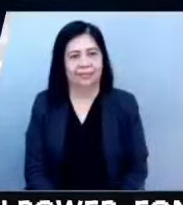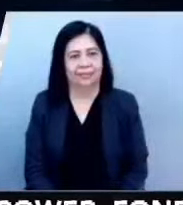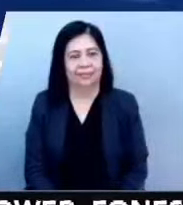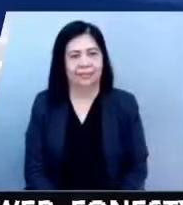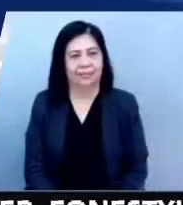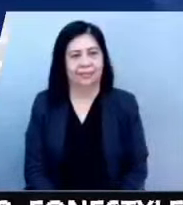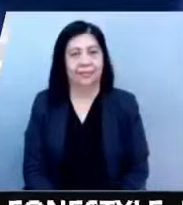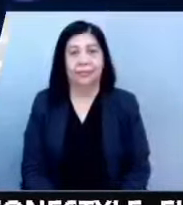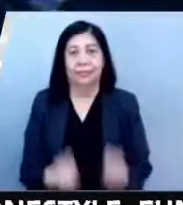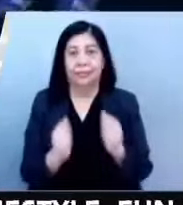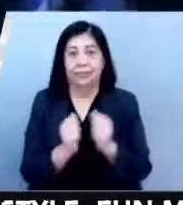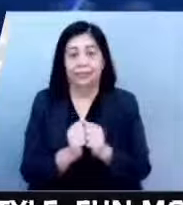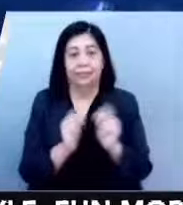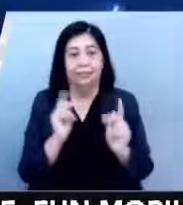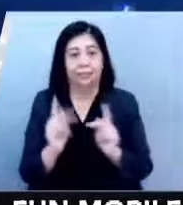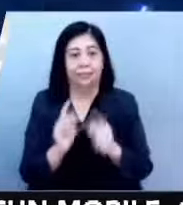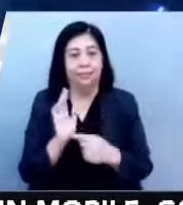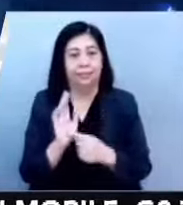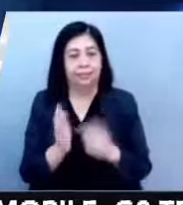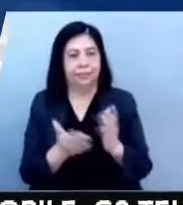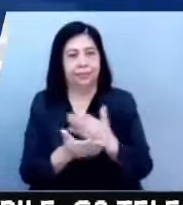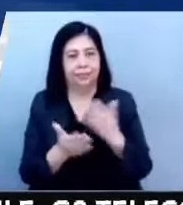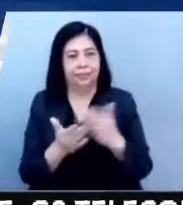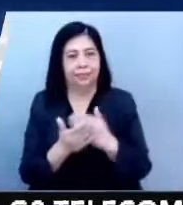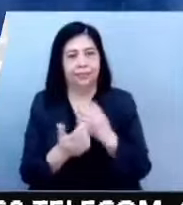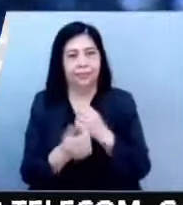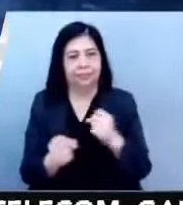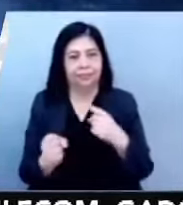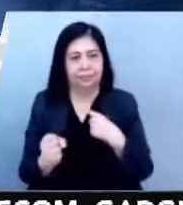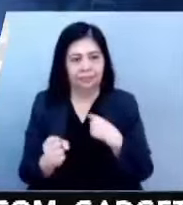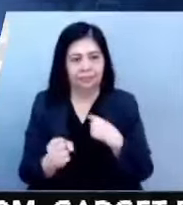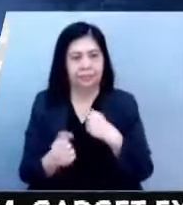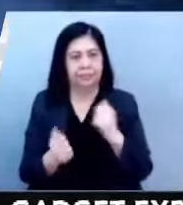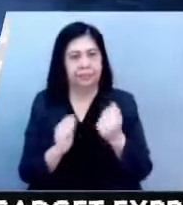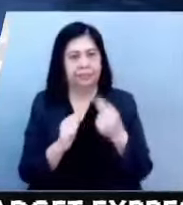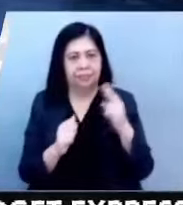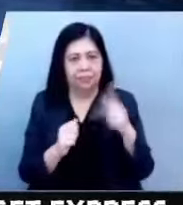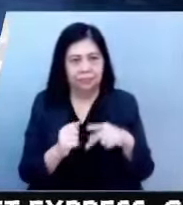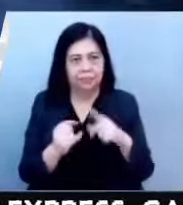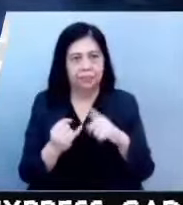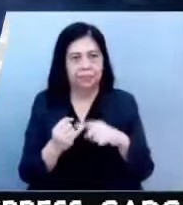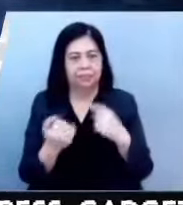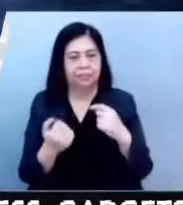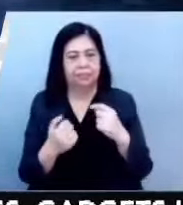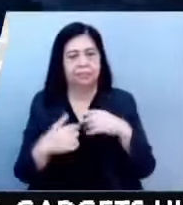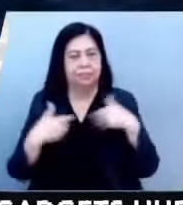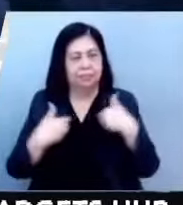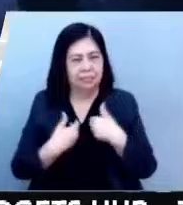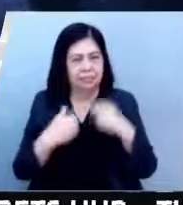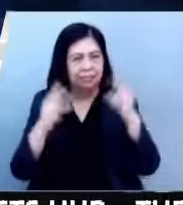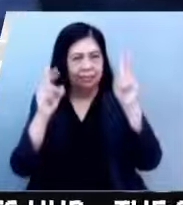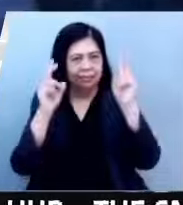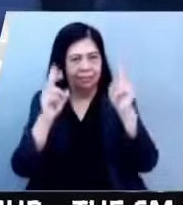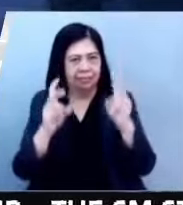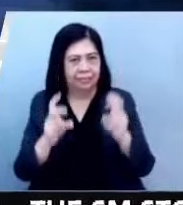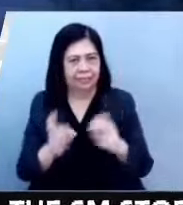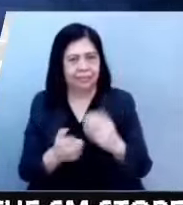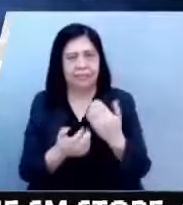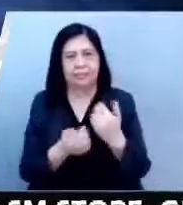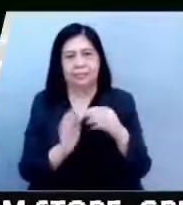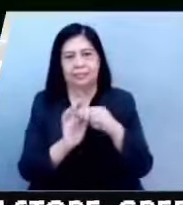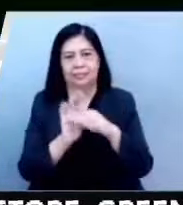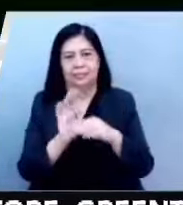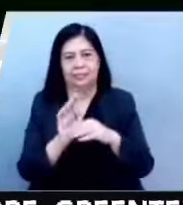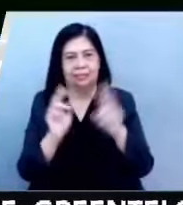Kabilang sa ipinerform ni Mark ang mga kanta na Save Me, Change Up, at Exhausted na mula sa kanyang debut solo album na The Other